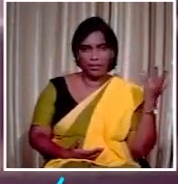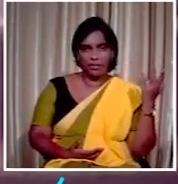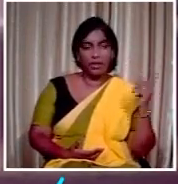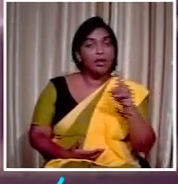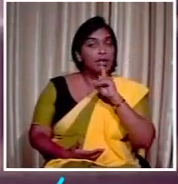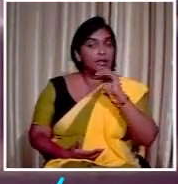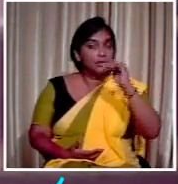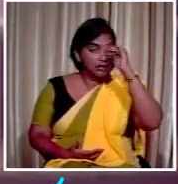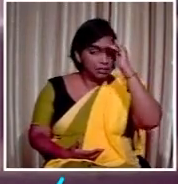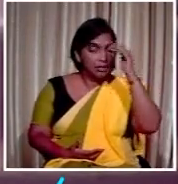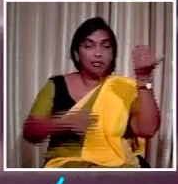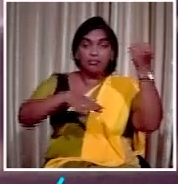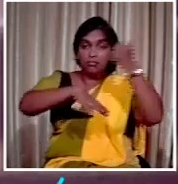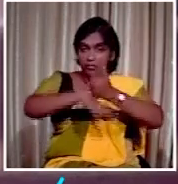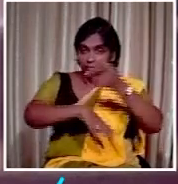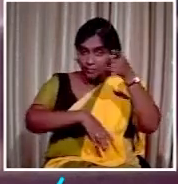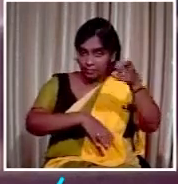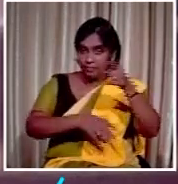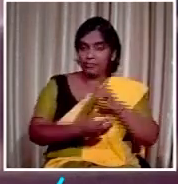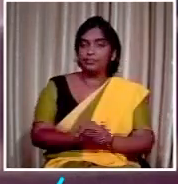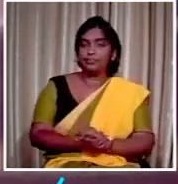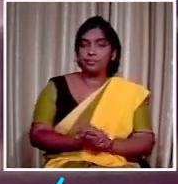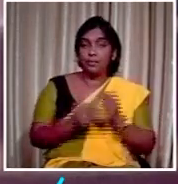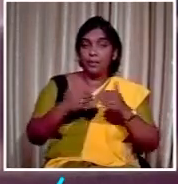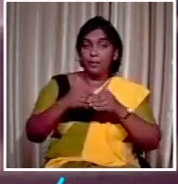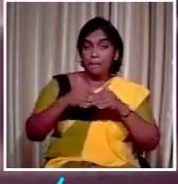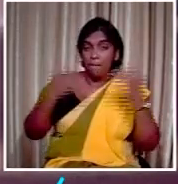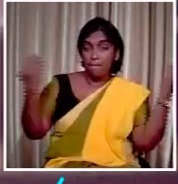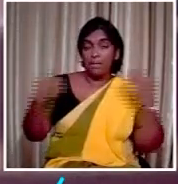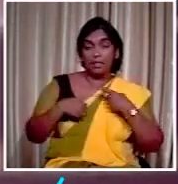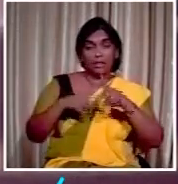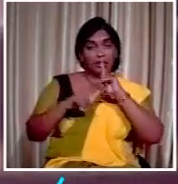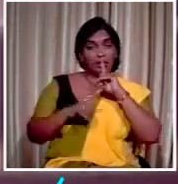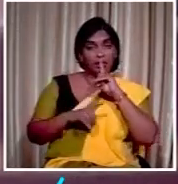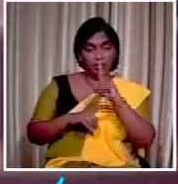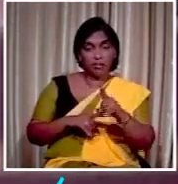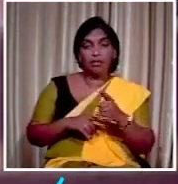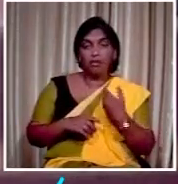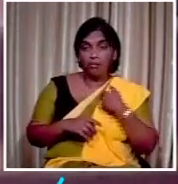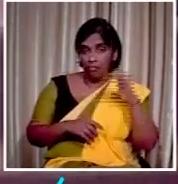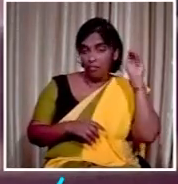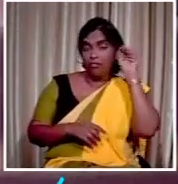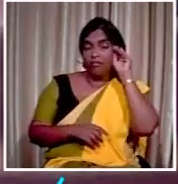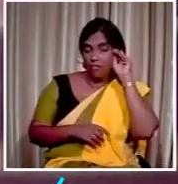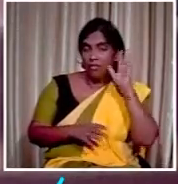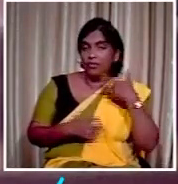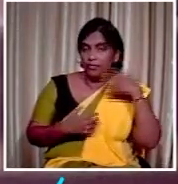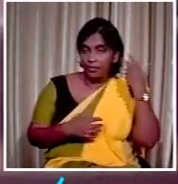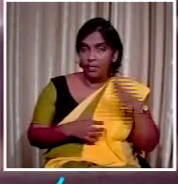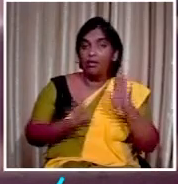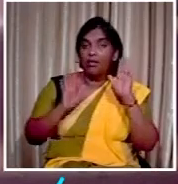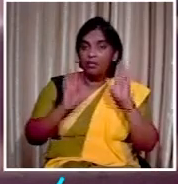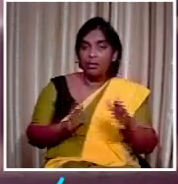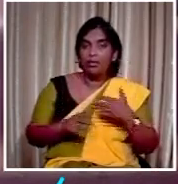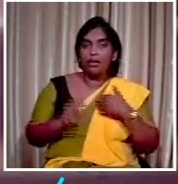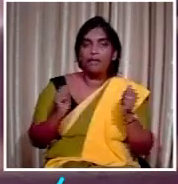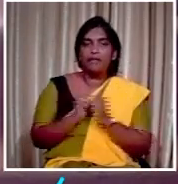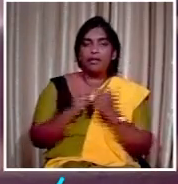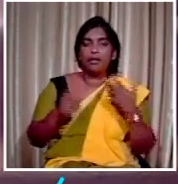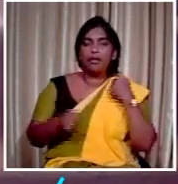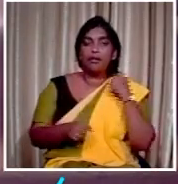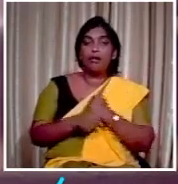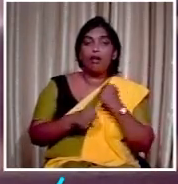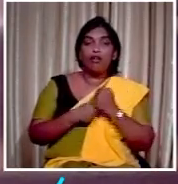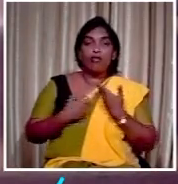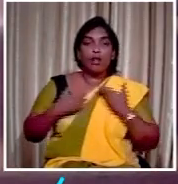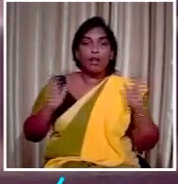कथानायक तुमा मे पुटे पत्थरे मेल दिपुना अभी आरंजेला दिपुना हे भाई अभी मुकुद करें आंडूने